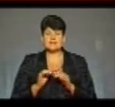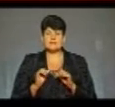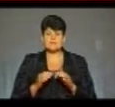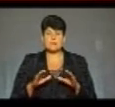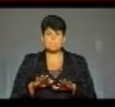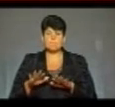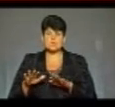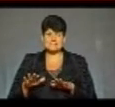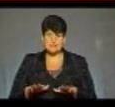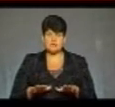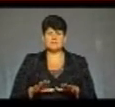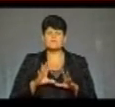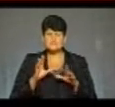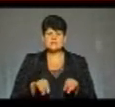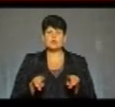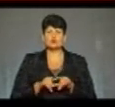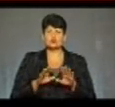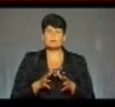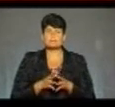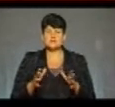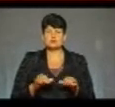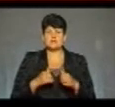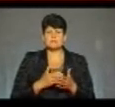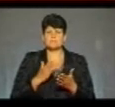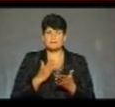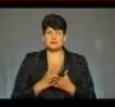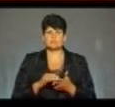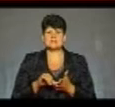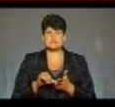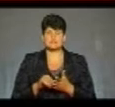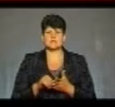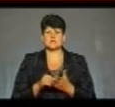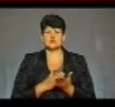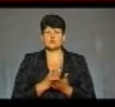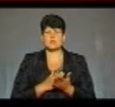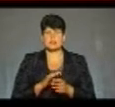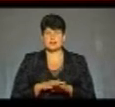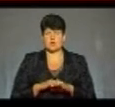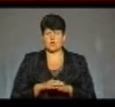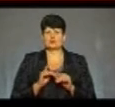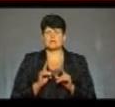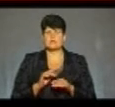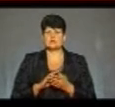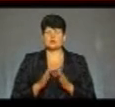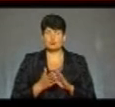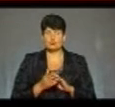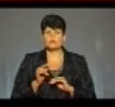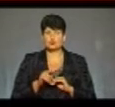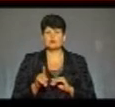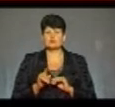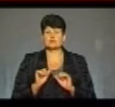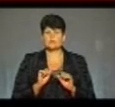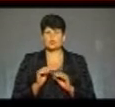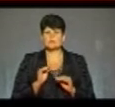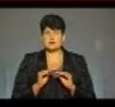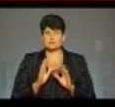чи іншої політичної партії все одно більшість комітетів будуть мати представники «Слуги народу». Тобто навіть за умови того, що в керівному складі